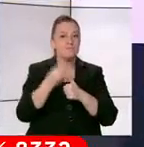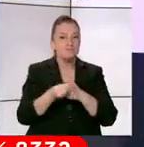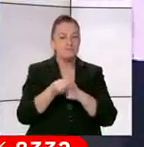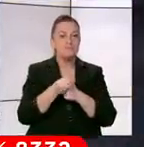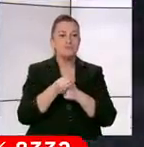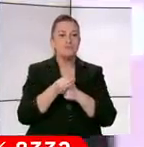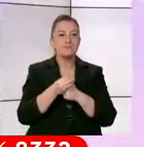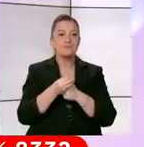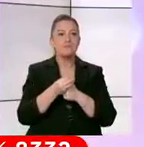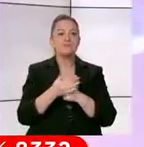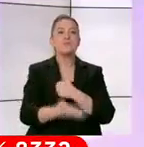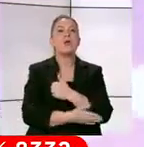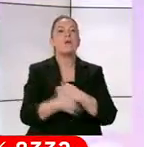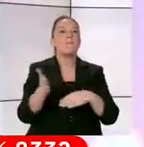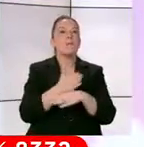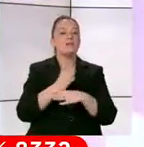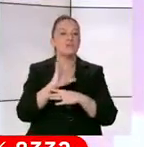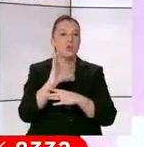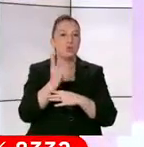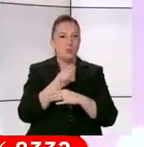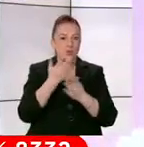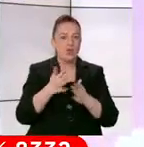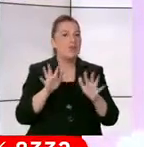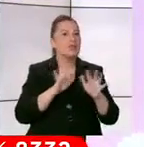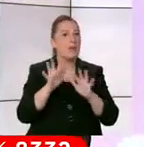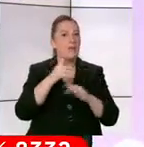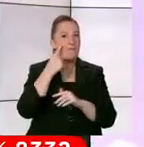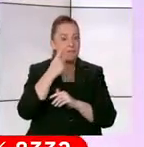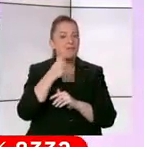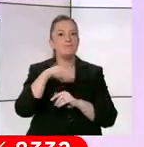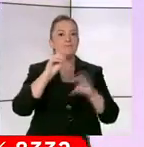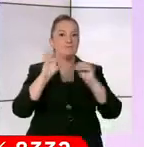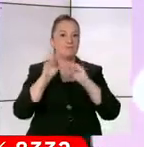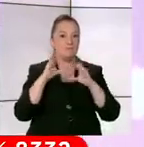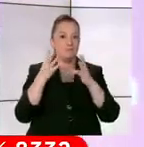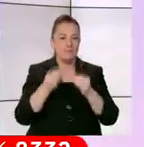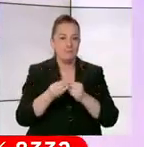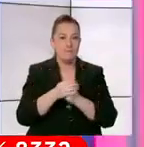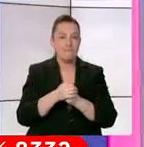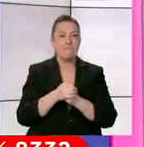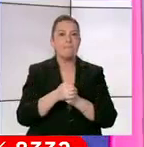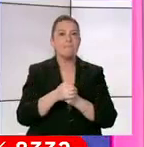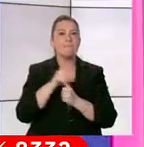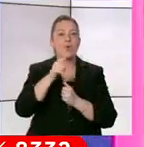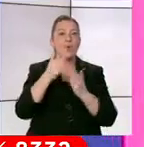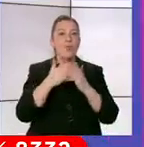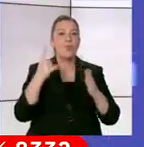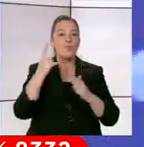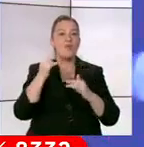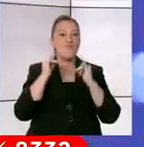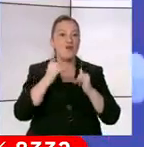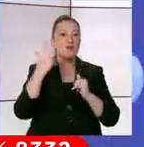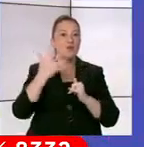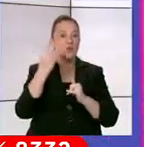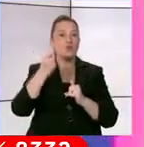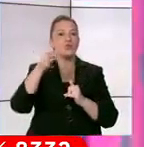öncelikle yardım malzemesi toplandı ve deprem zedelere ulaştırıldı. Öyle büyük bir felaket oldu ki 90'dan